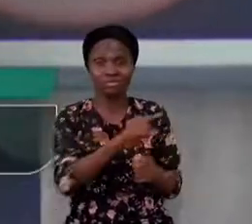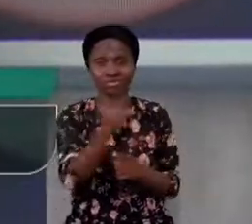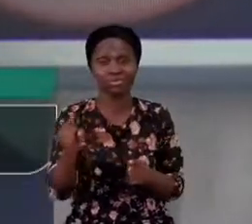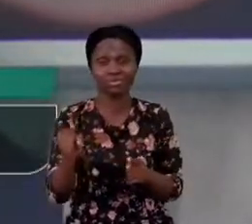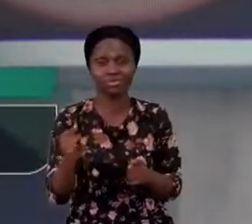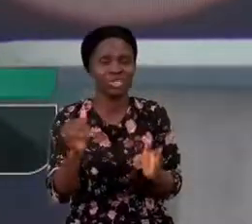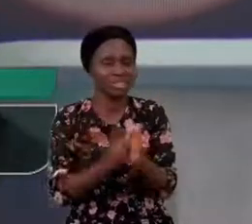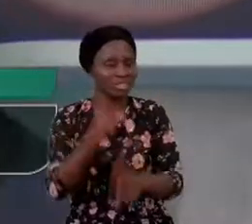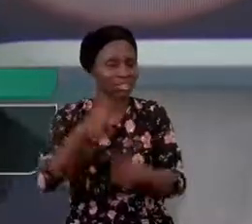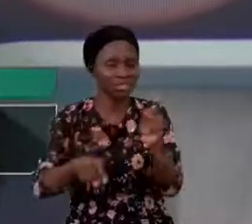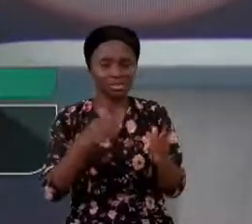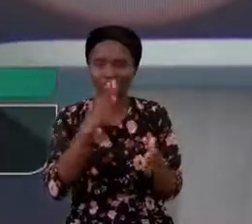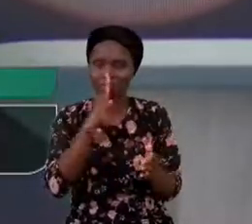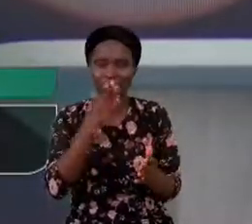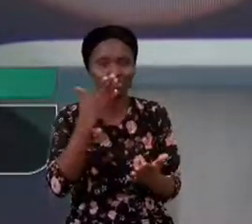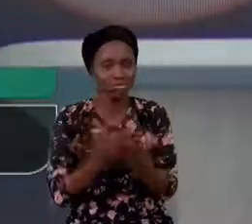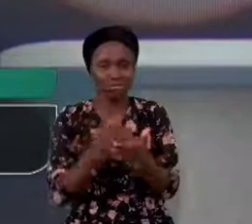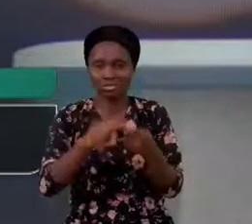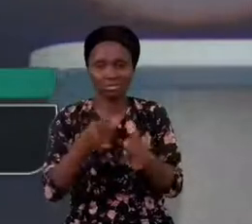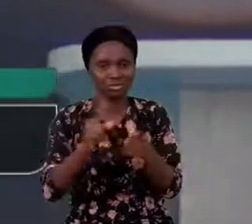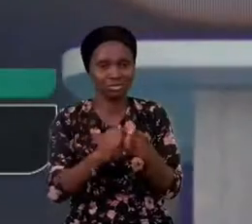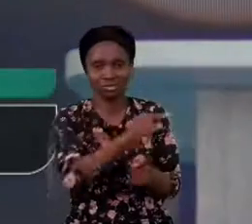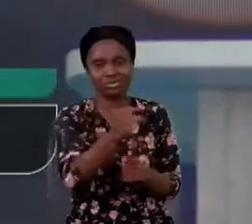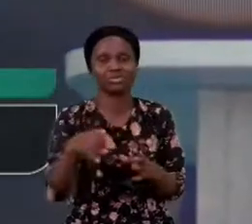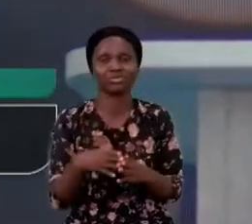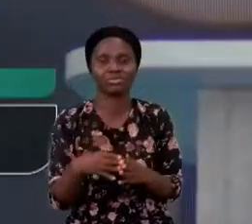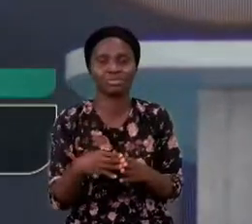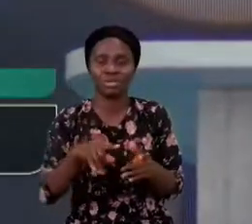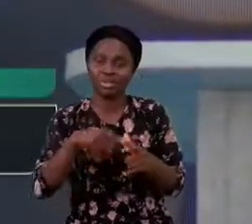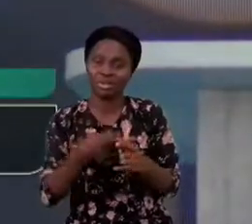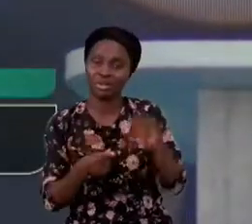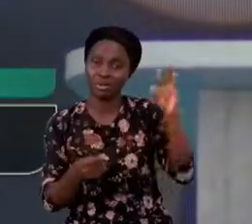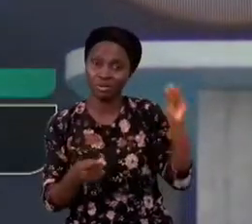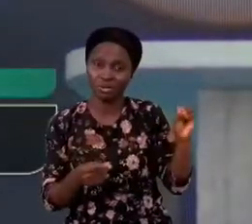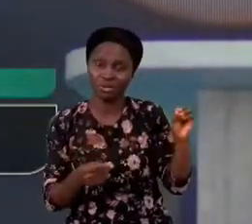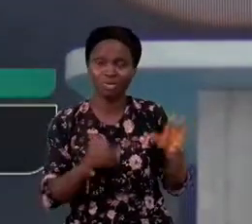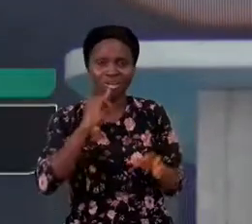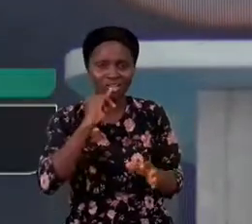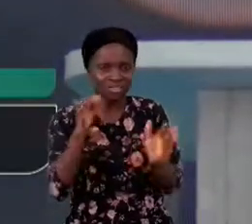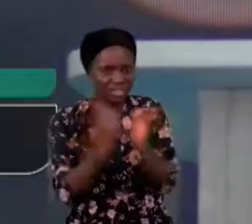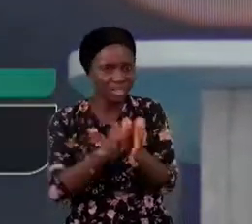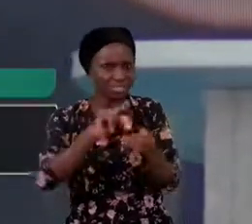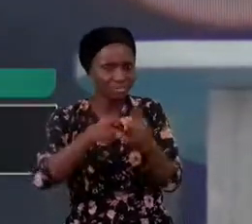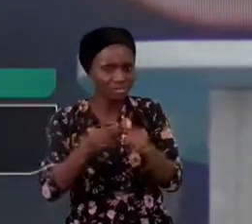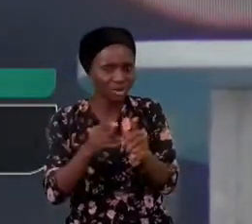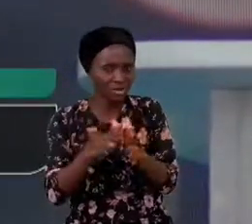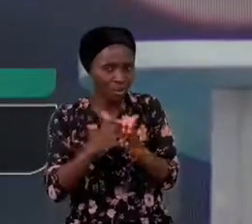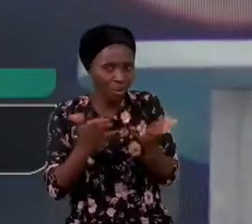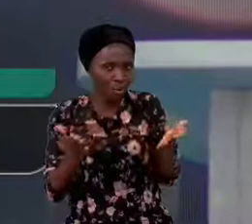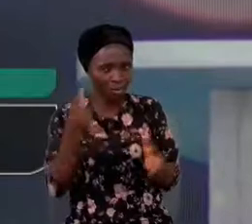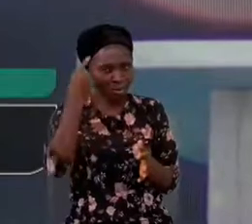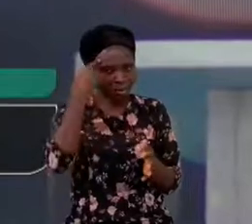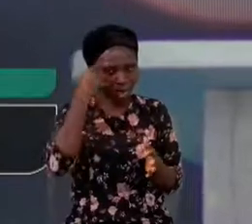bien oppresseur? Est-ce que c'est une personne ouverte ou c'est un oppresseur? Une fois qu'il ouvre la bouche, ou une fois qu'elle ouvre la